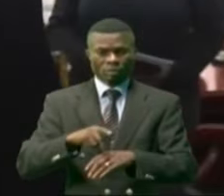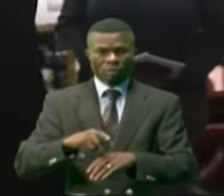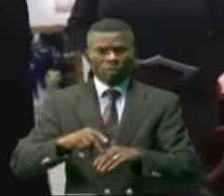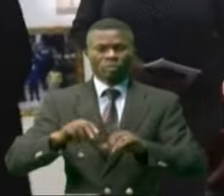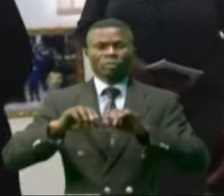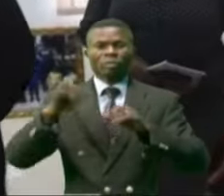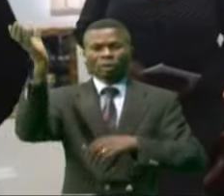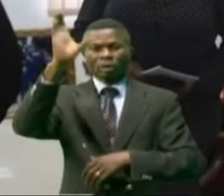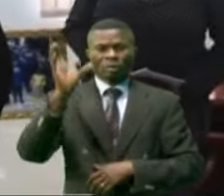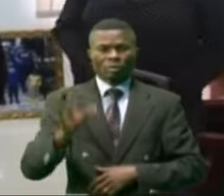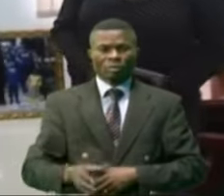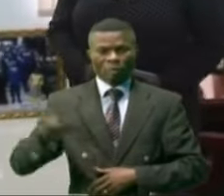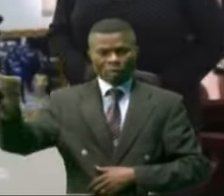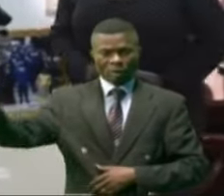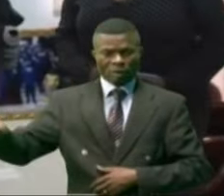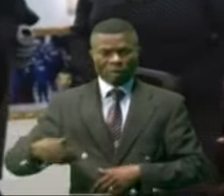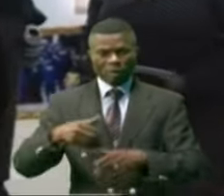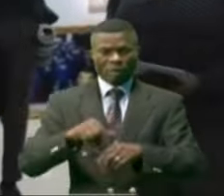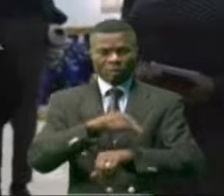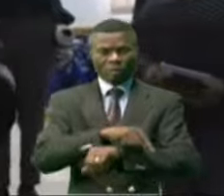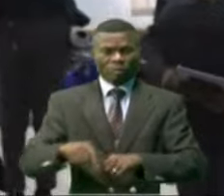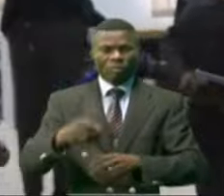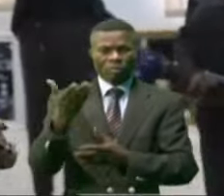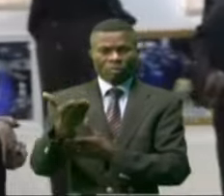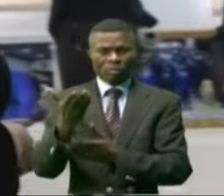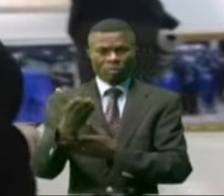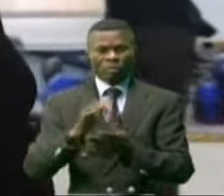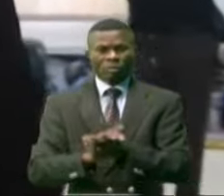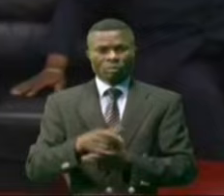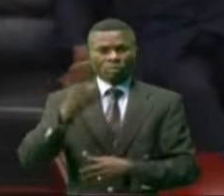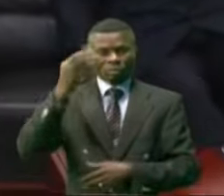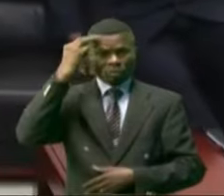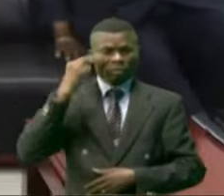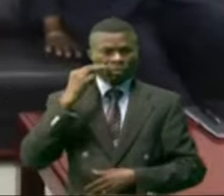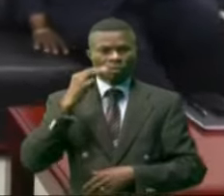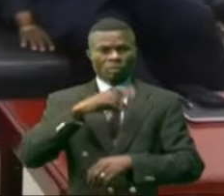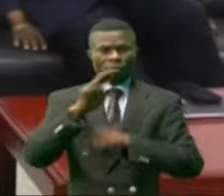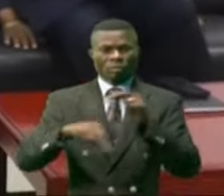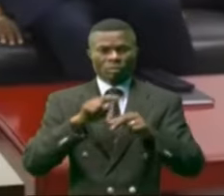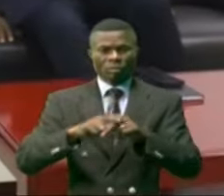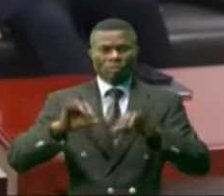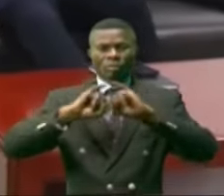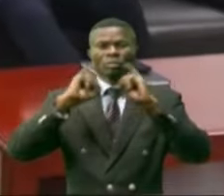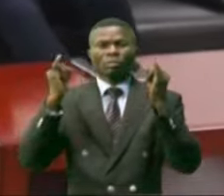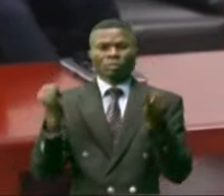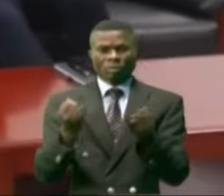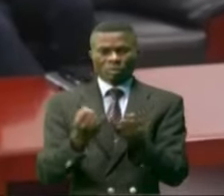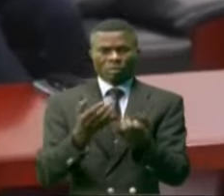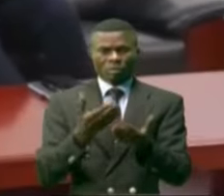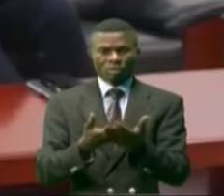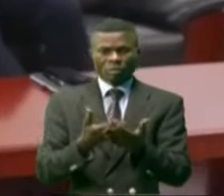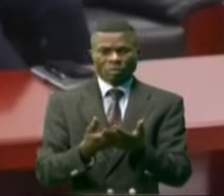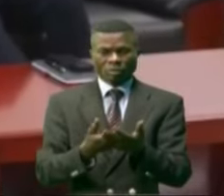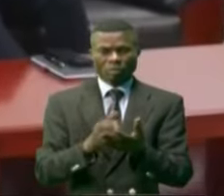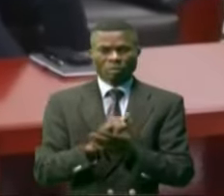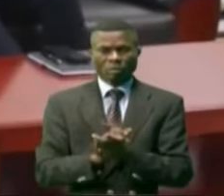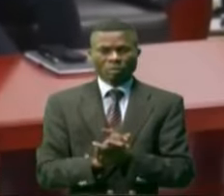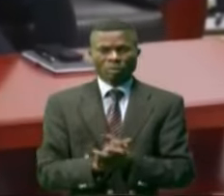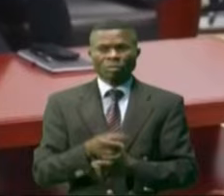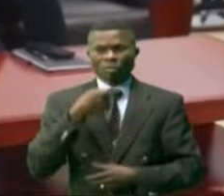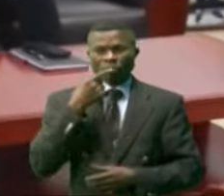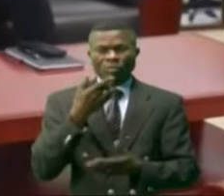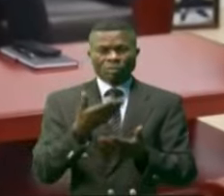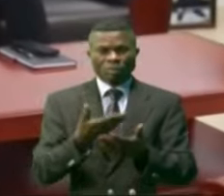central, Carole Kiatazabou, a été sollicitée l'appui du ministre national de l'industrie et développement des petites et moyennes entreprises, Luatum